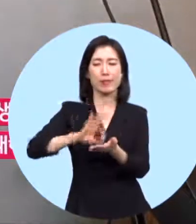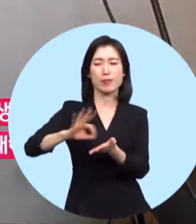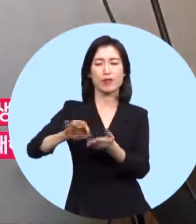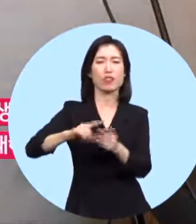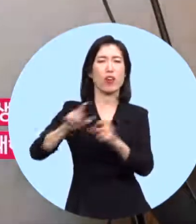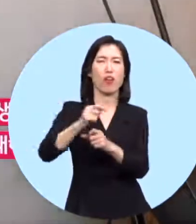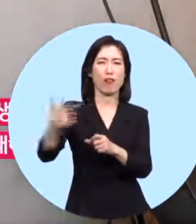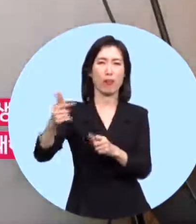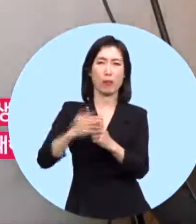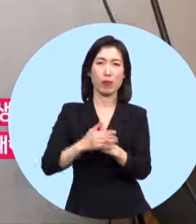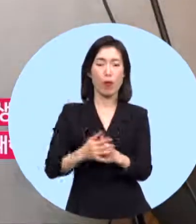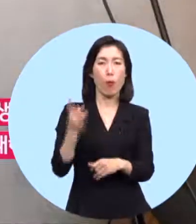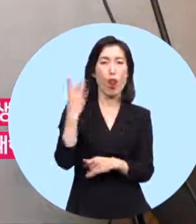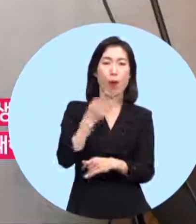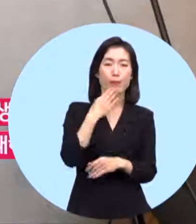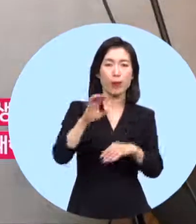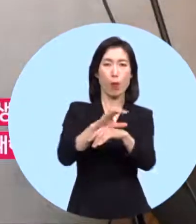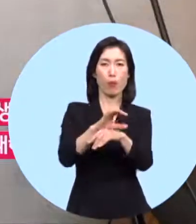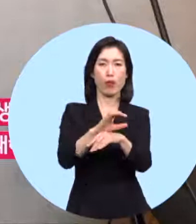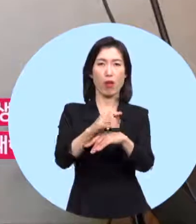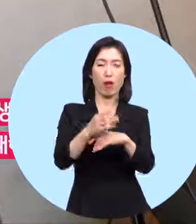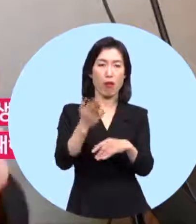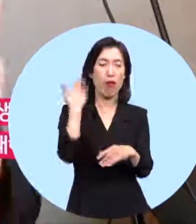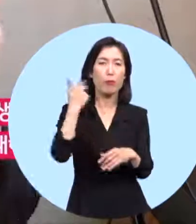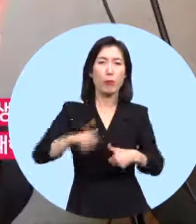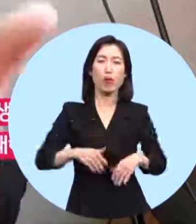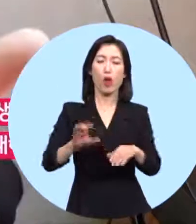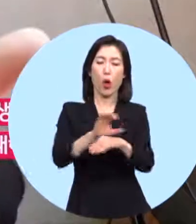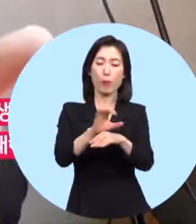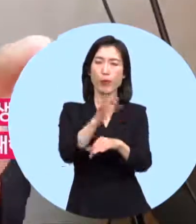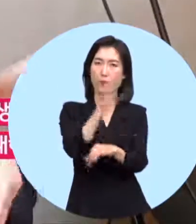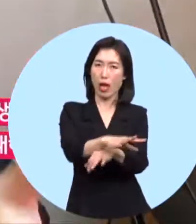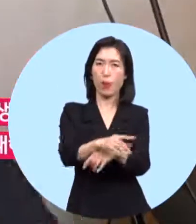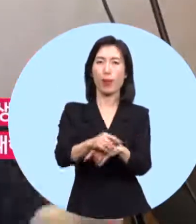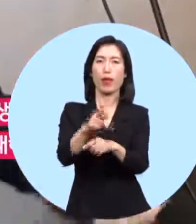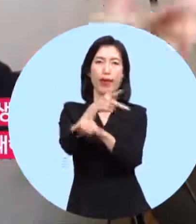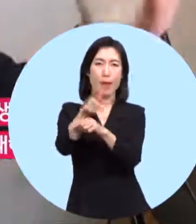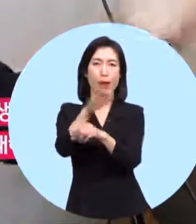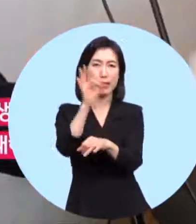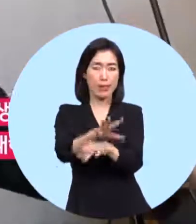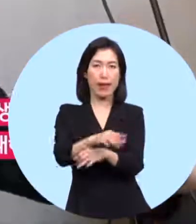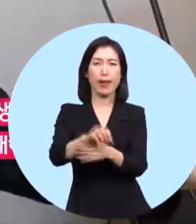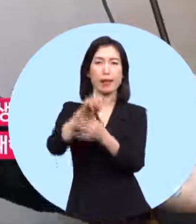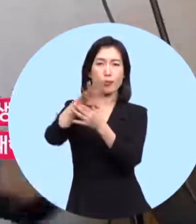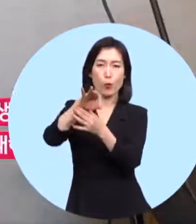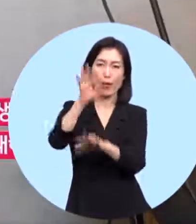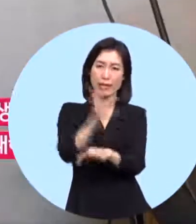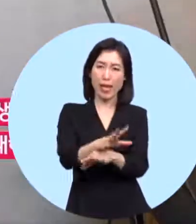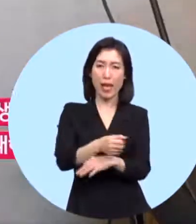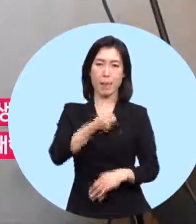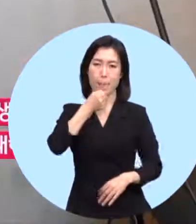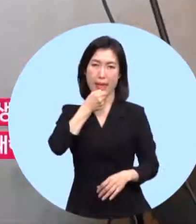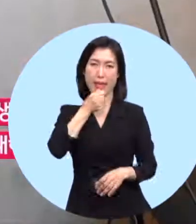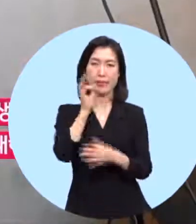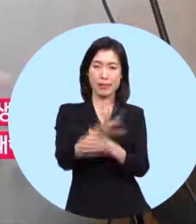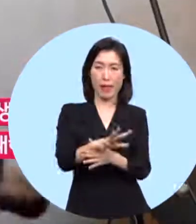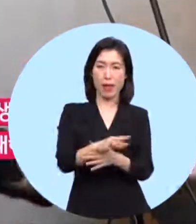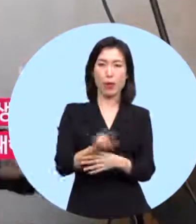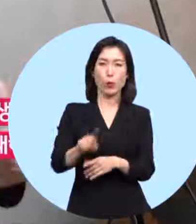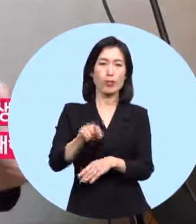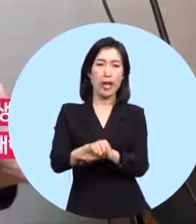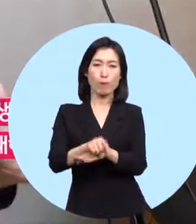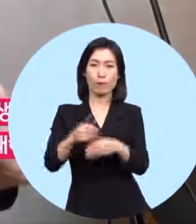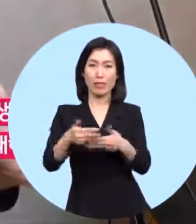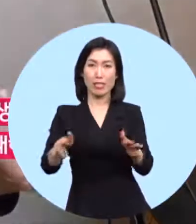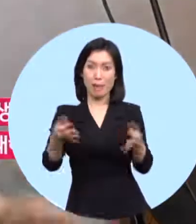많아요. 왜냐하면 없던 거 PC 바꿨죠. 카메라 바꿨죠. 조명 준비했죠. 마이크 준비했죠. 그리고